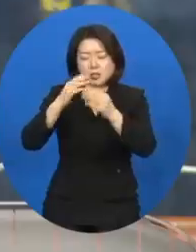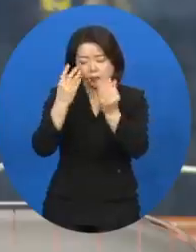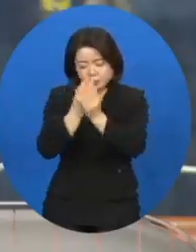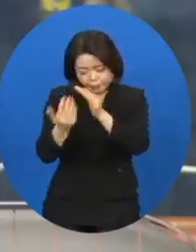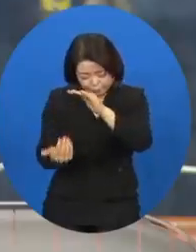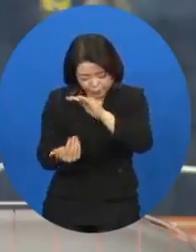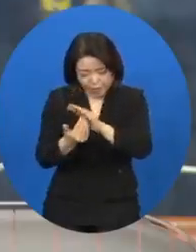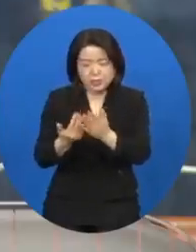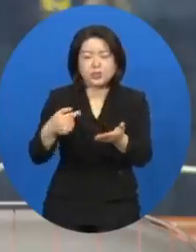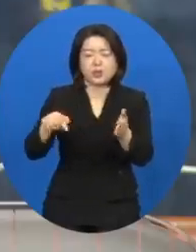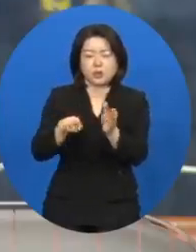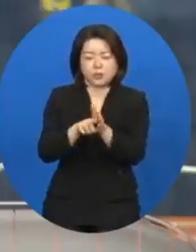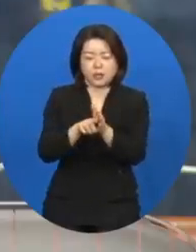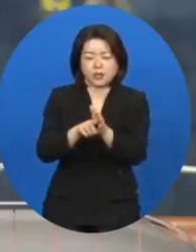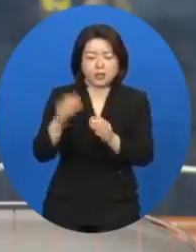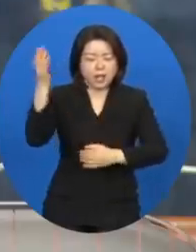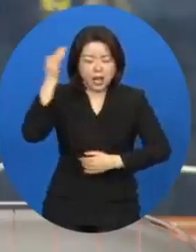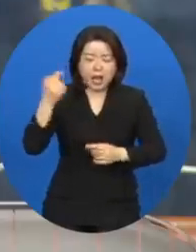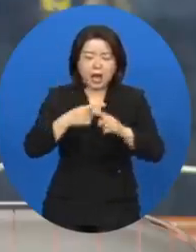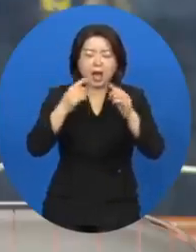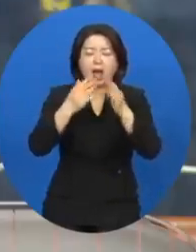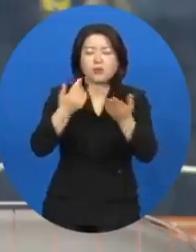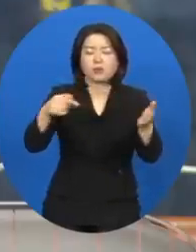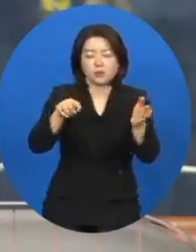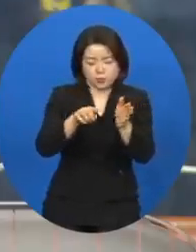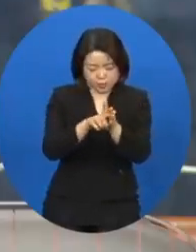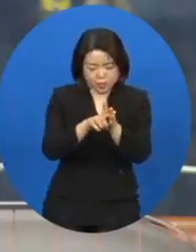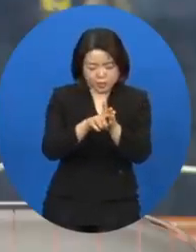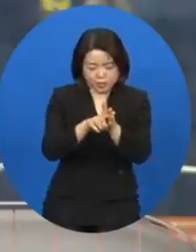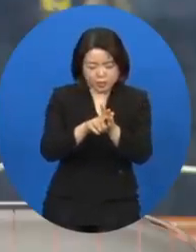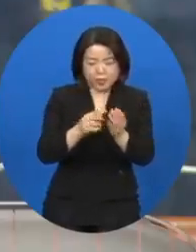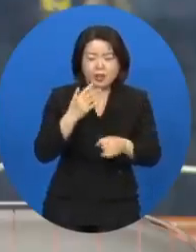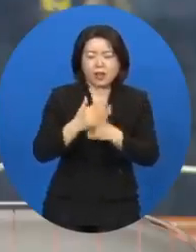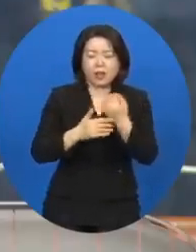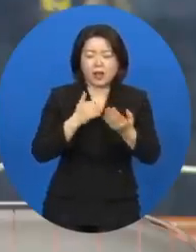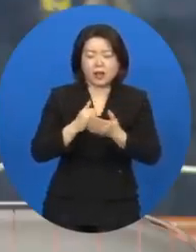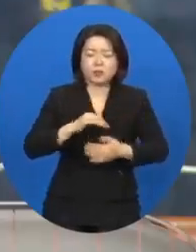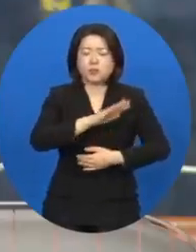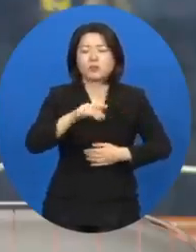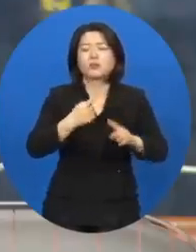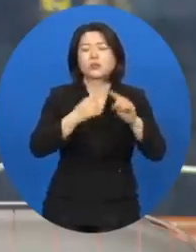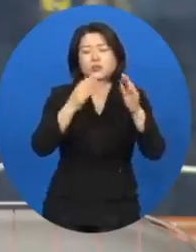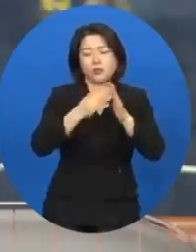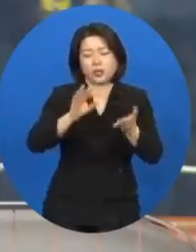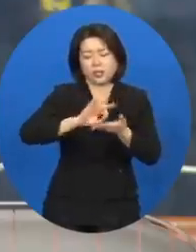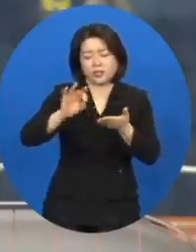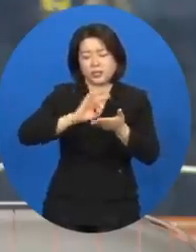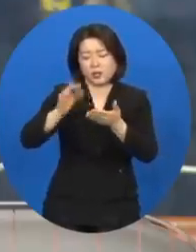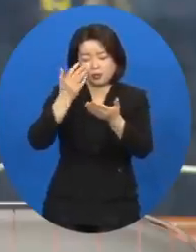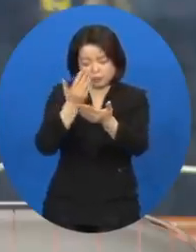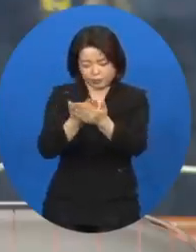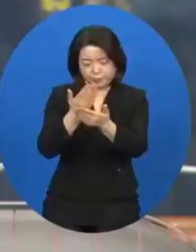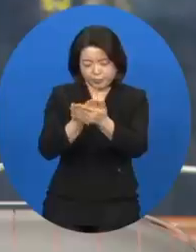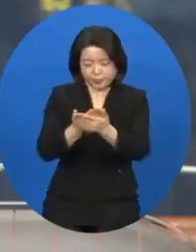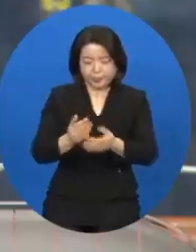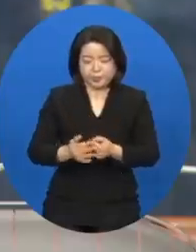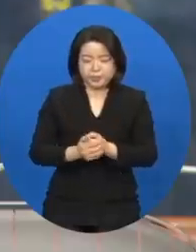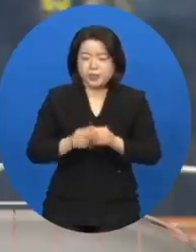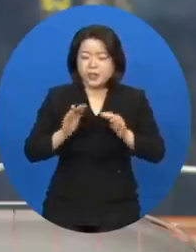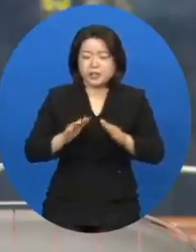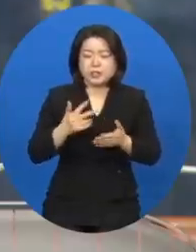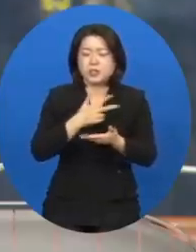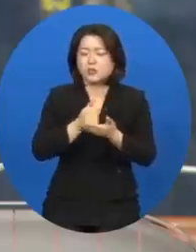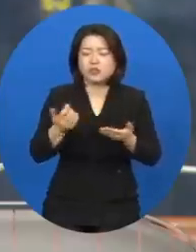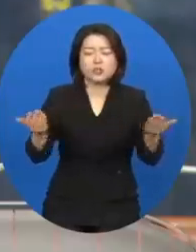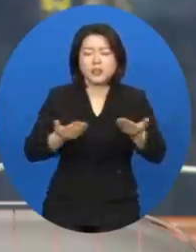위하여, 한국 교회를 위하여 하나님 선한 목적 교회가 쓰여지게 하옵소서. 이제 주의